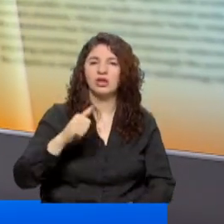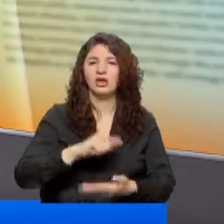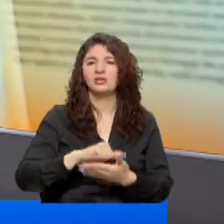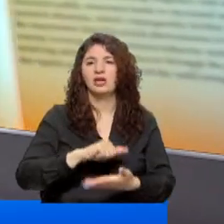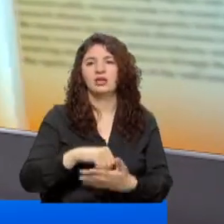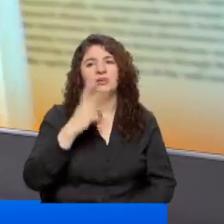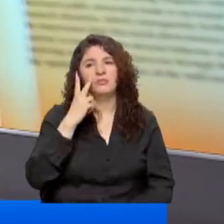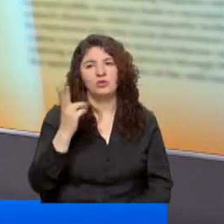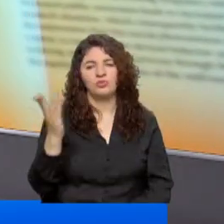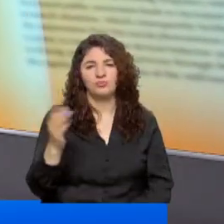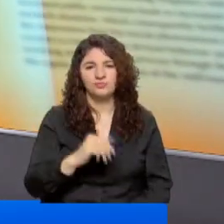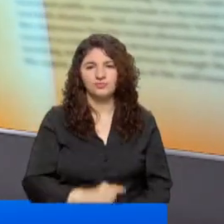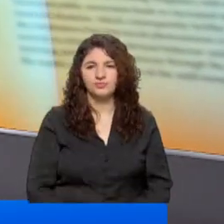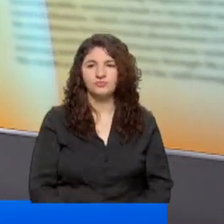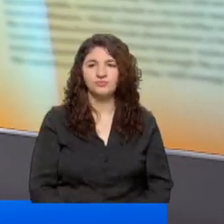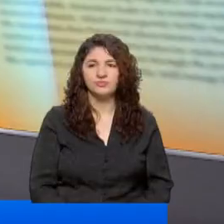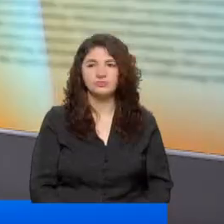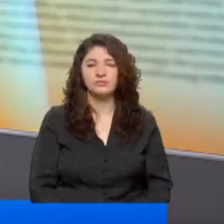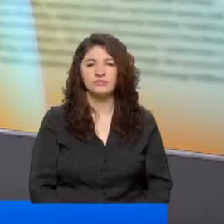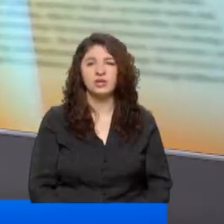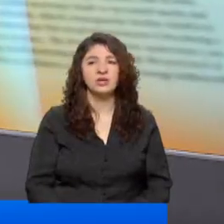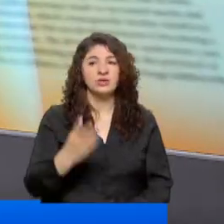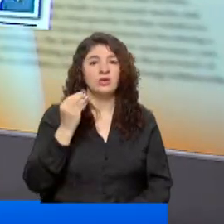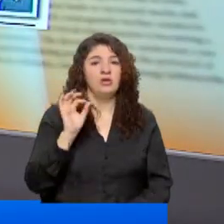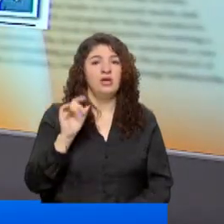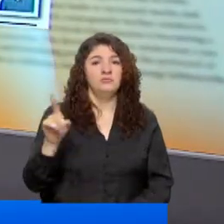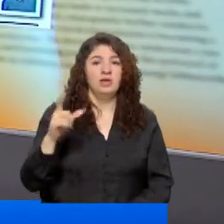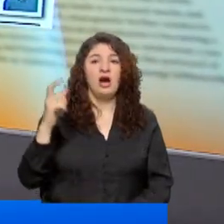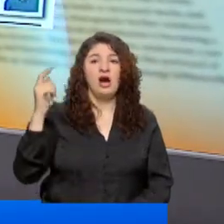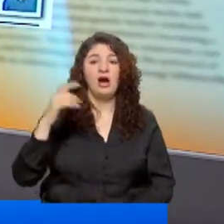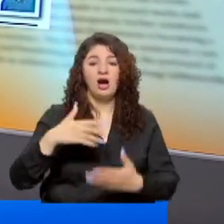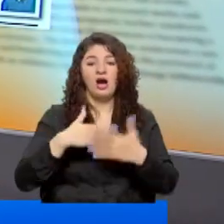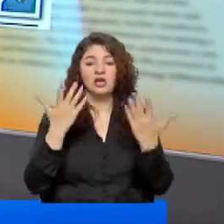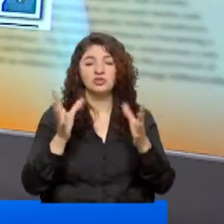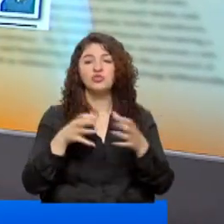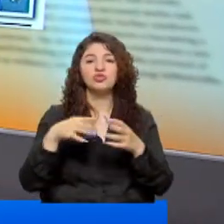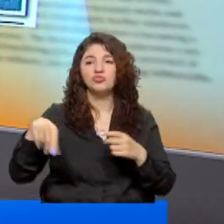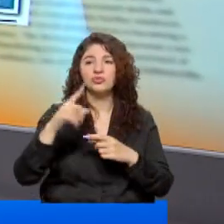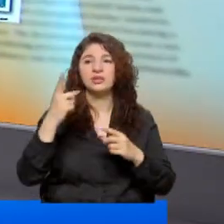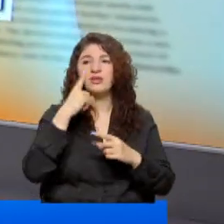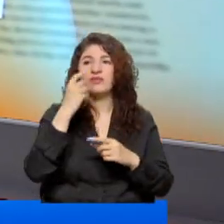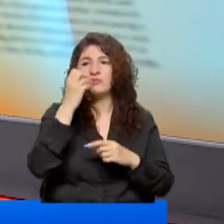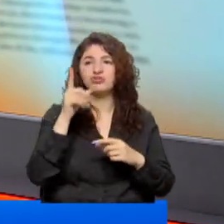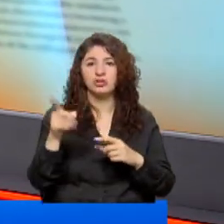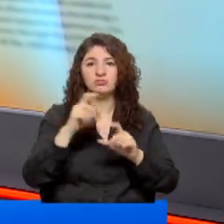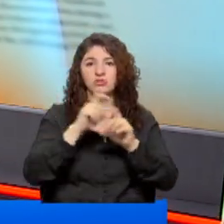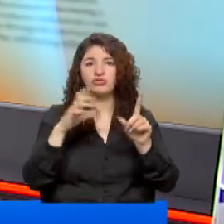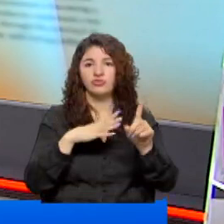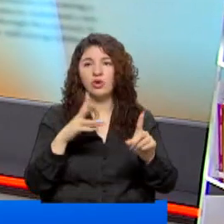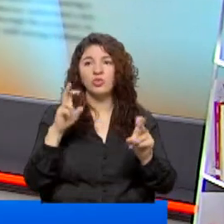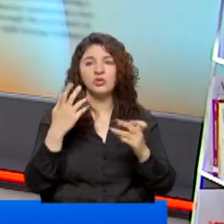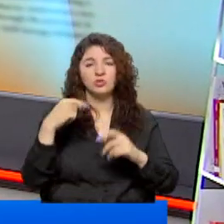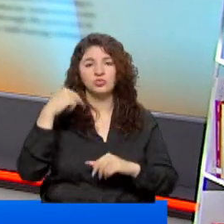sonraki gazeteye geçiyorum bu çok önemli aydınlık grubunda bir Devlet Bahçeli manşeti